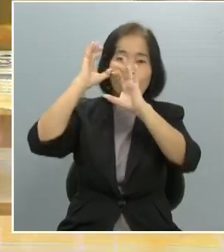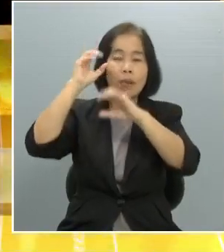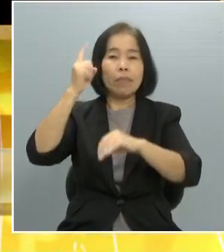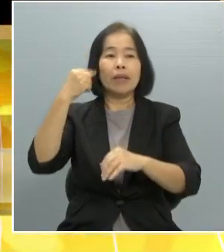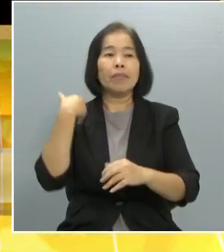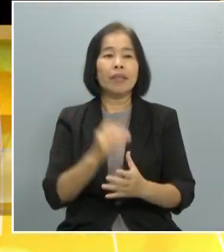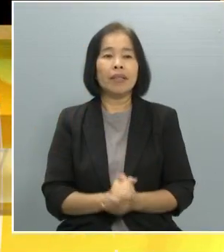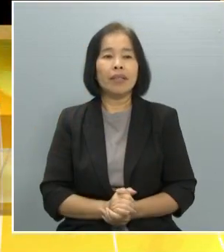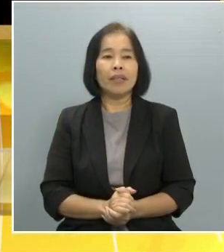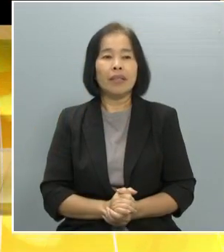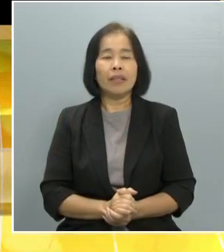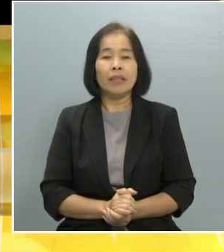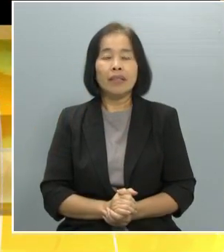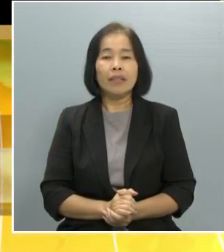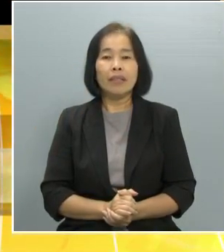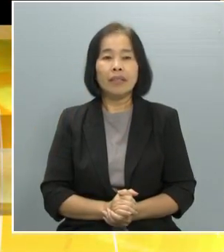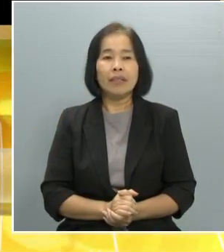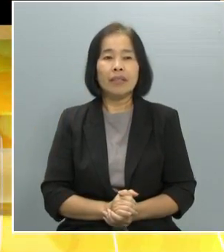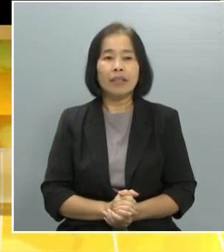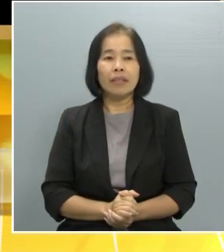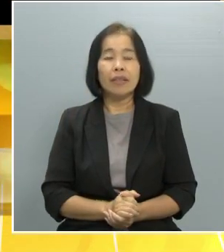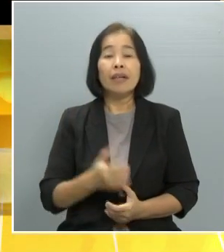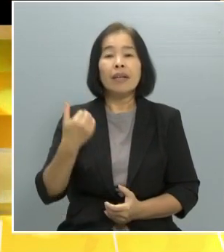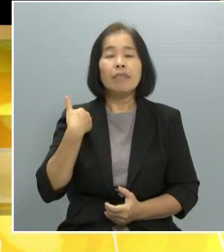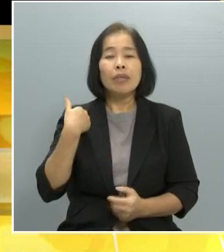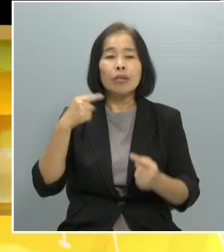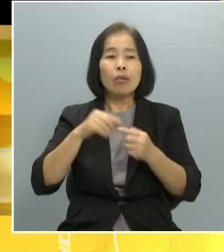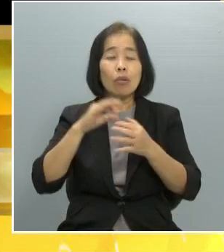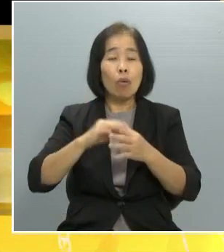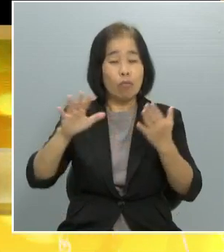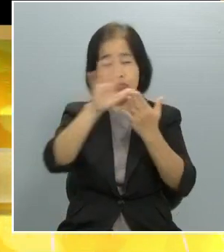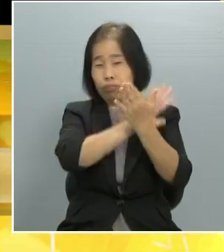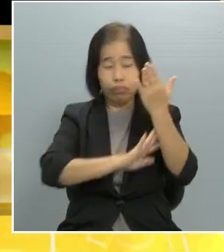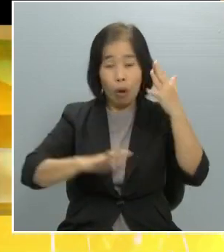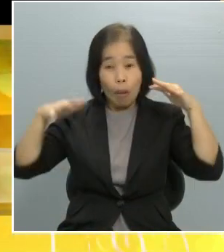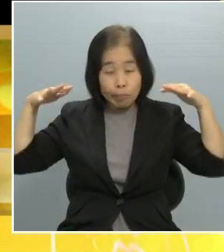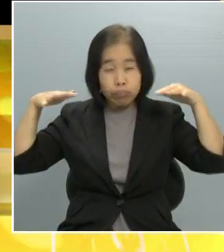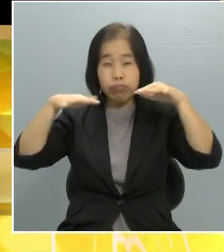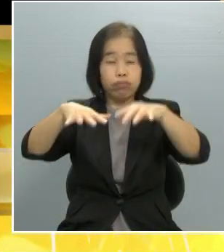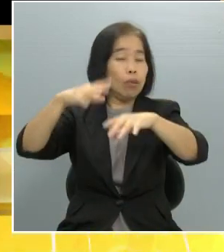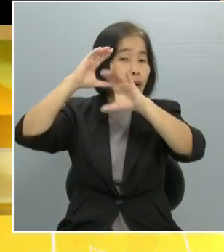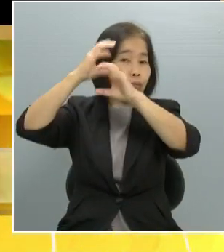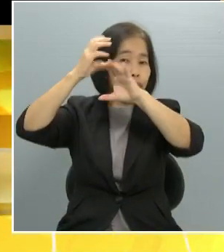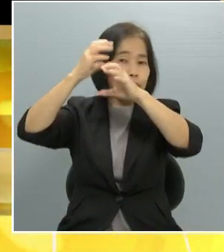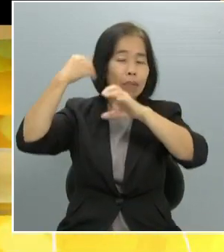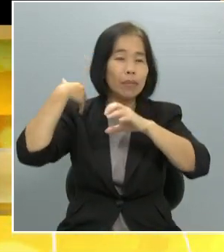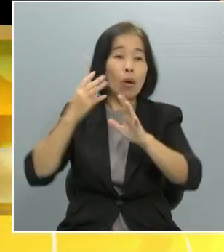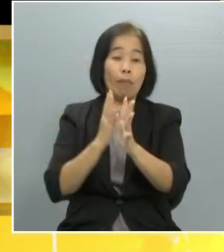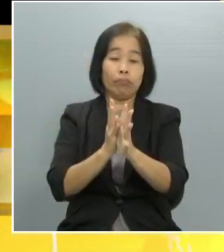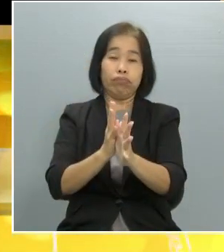ให้ผมมาดูเห็นอย่ตอเรือลบภาพยต่างๆ พวกทางประเทศ กลบมาคุด funnyผคนไปต่อแถ